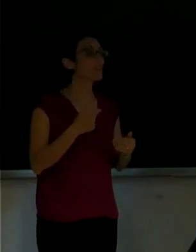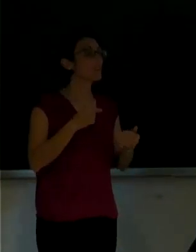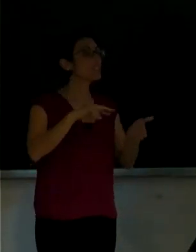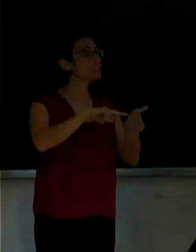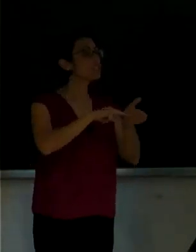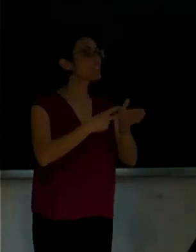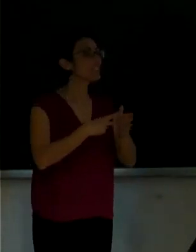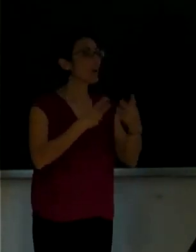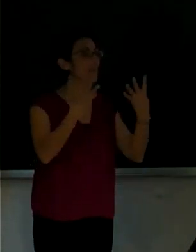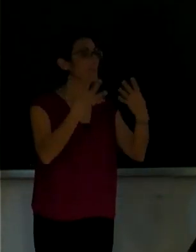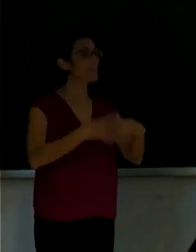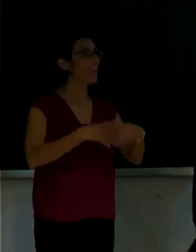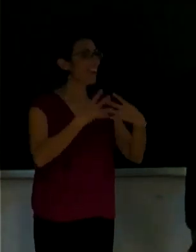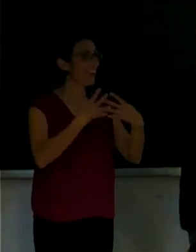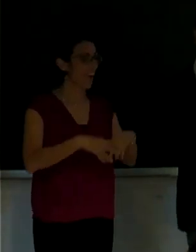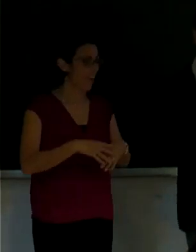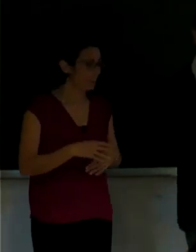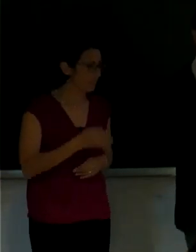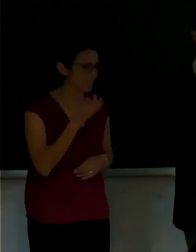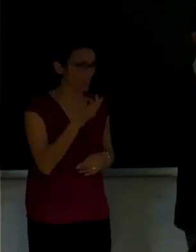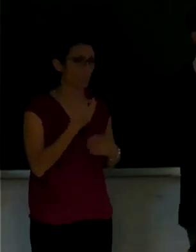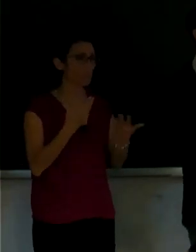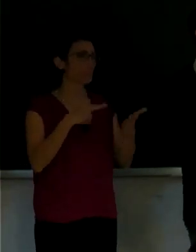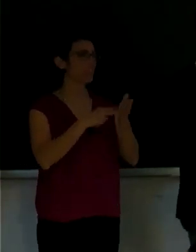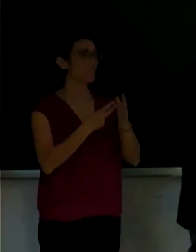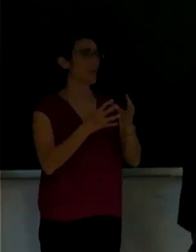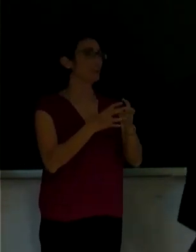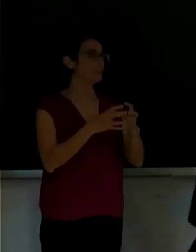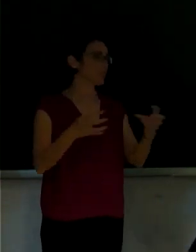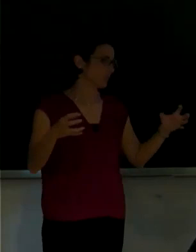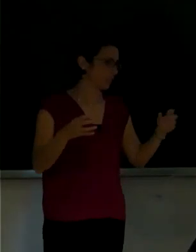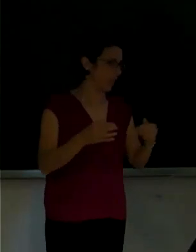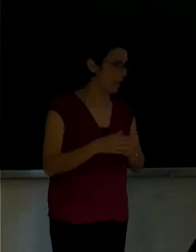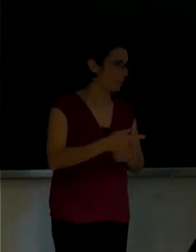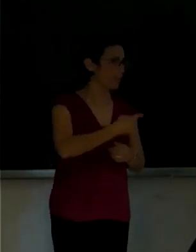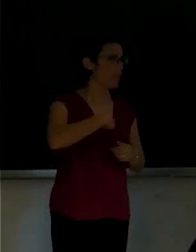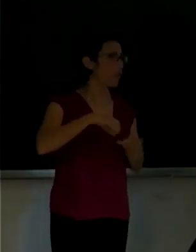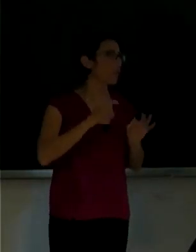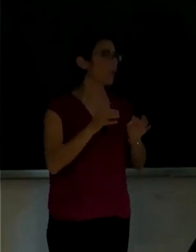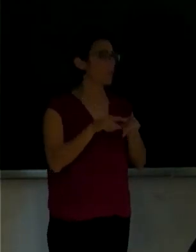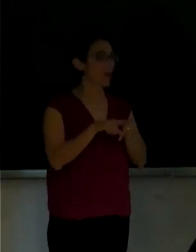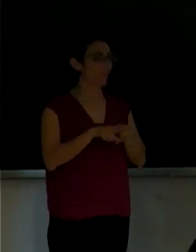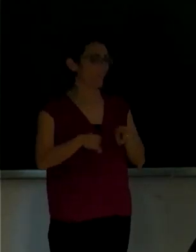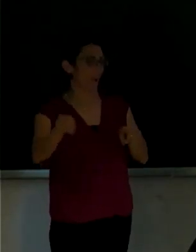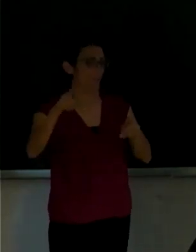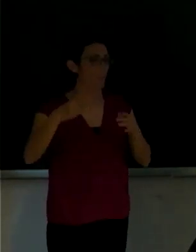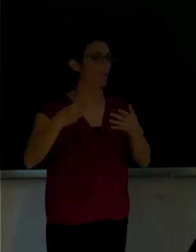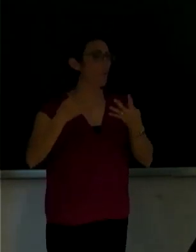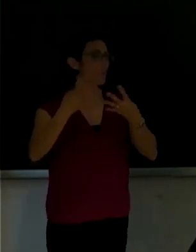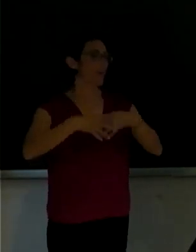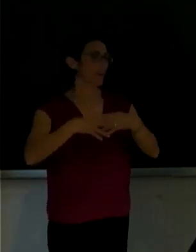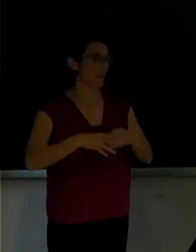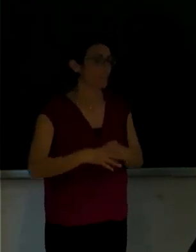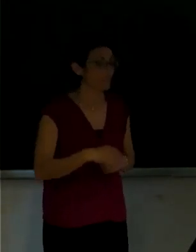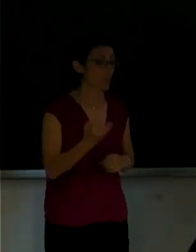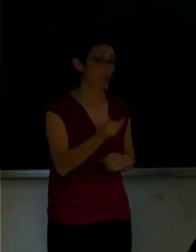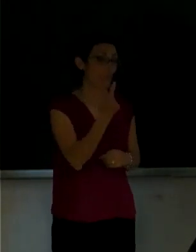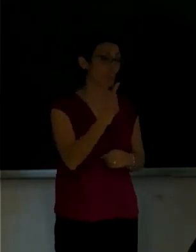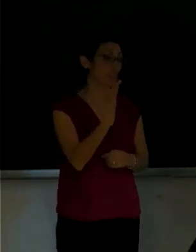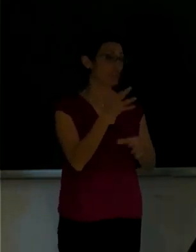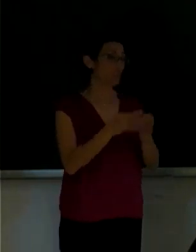dell'ingegneria industriale, in particolare noi siamo del ramo della meccanica. Non è facile in 5 minuti, in pochissimo